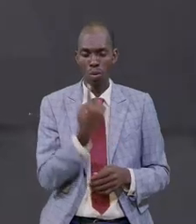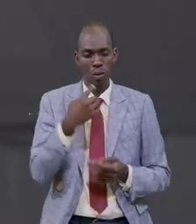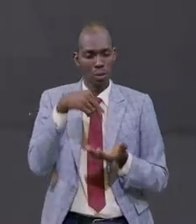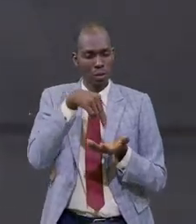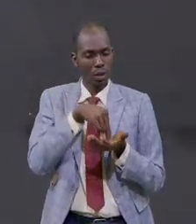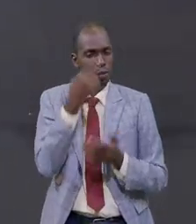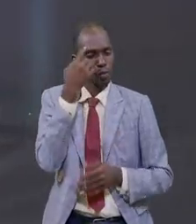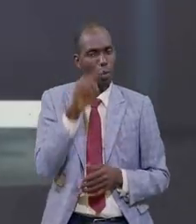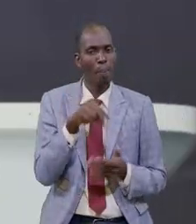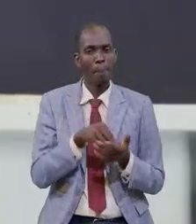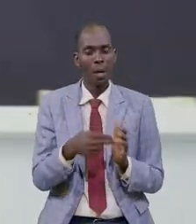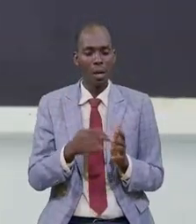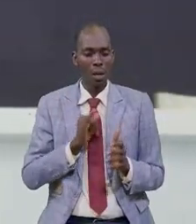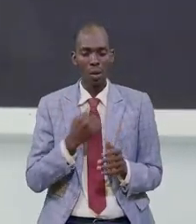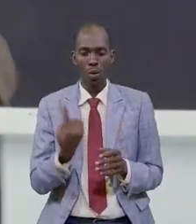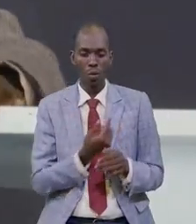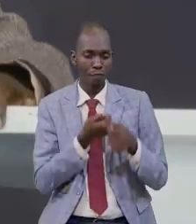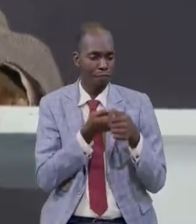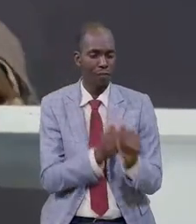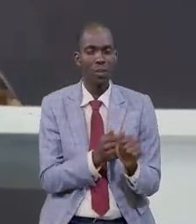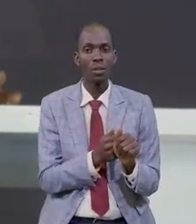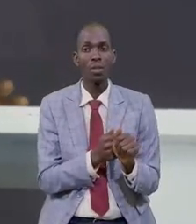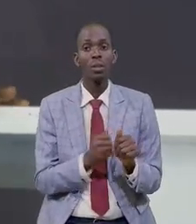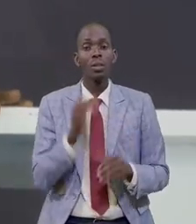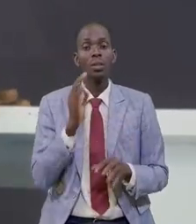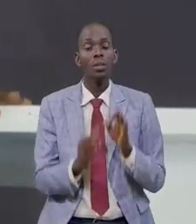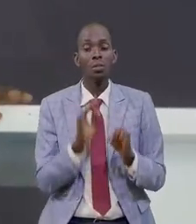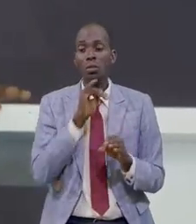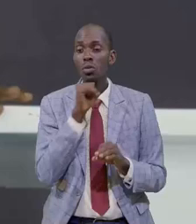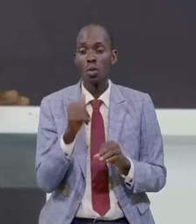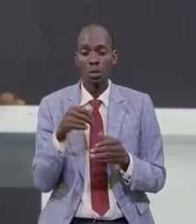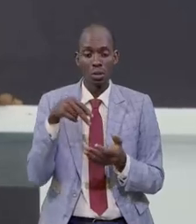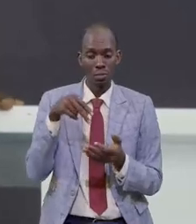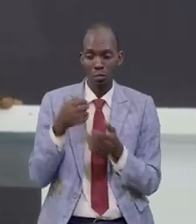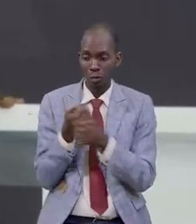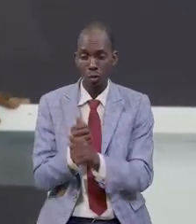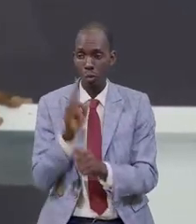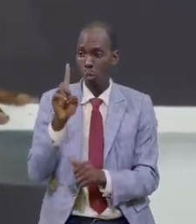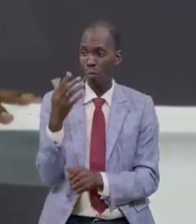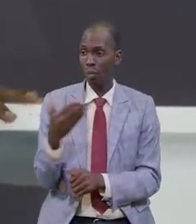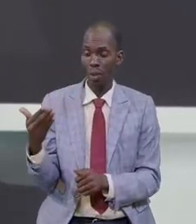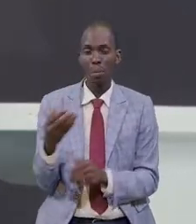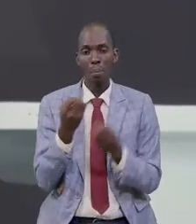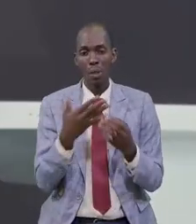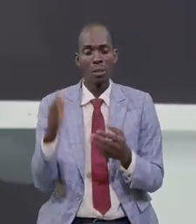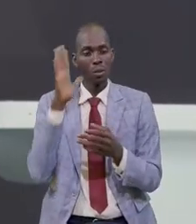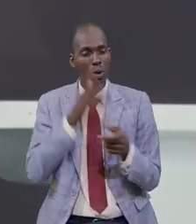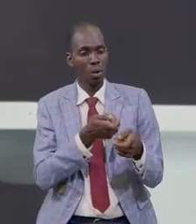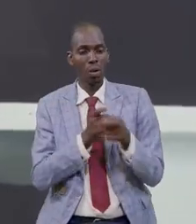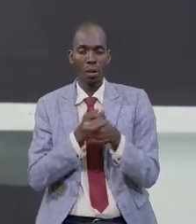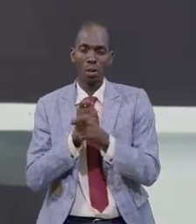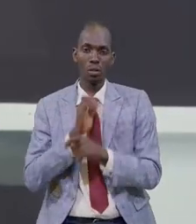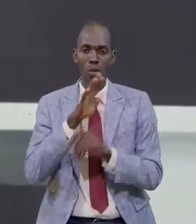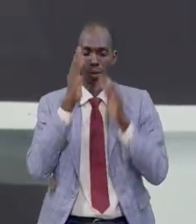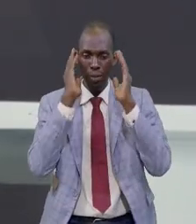vous ne tenez pour pas pour quelque chose toute idée toute opinion tout ce qui viendra va vous faire tomber m vous